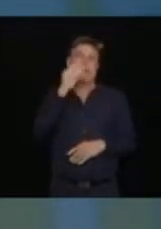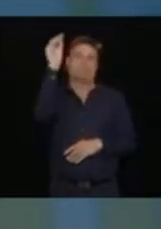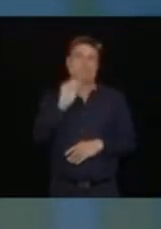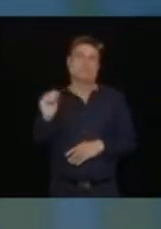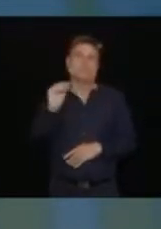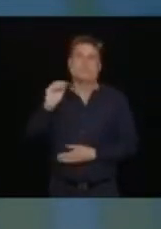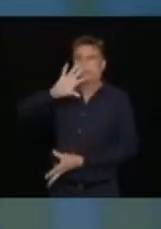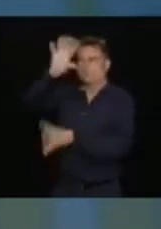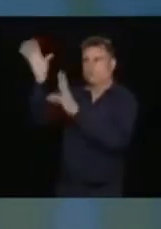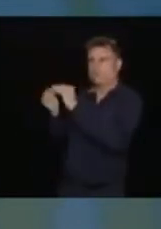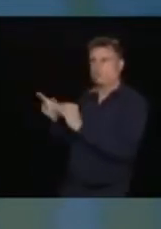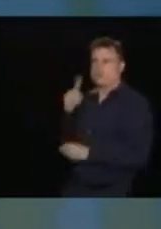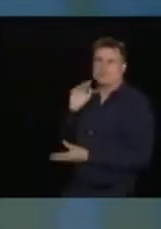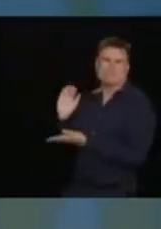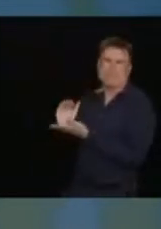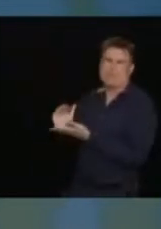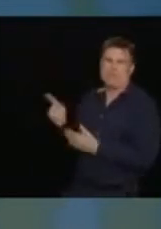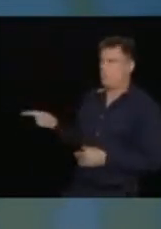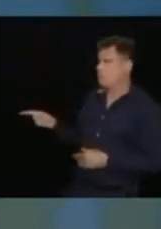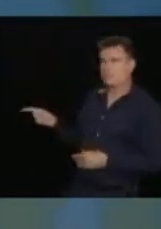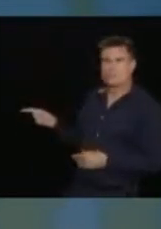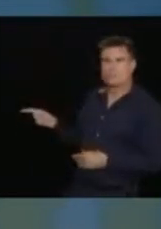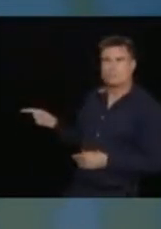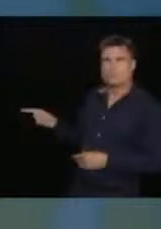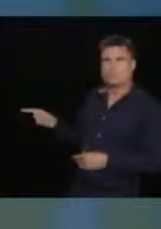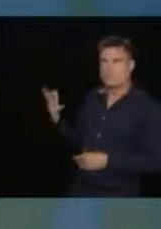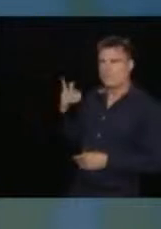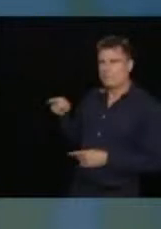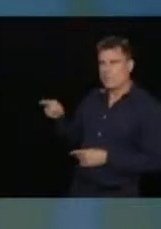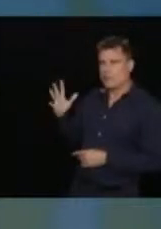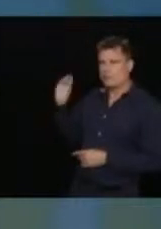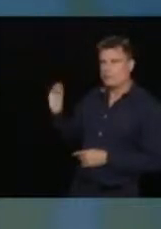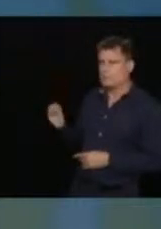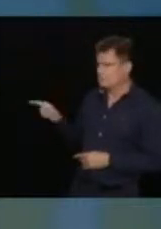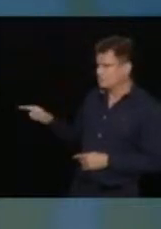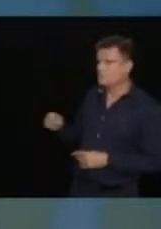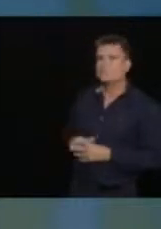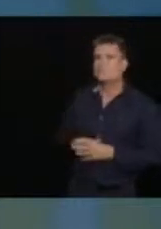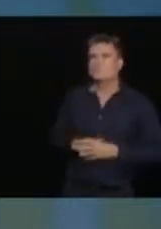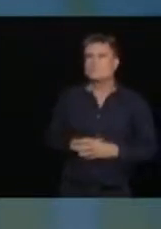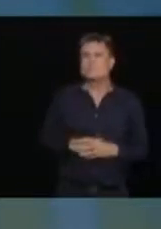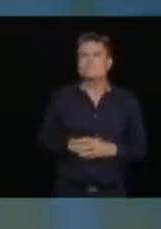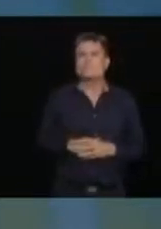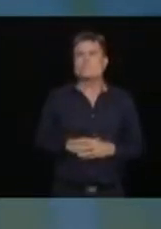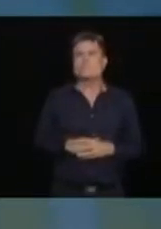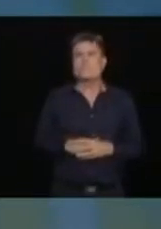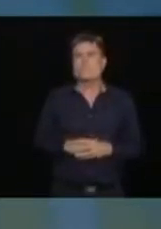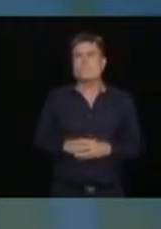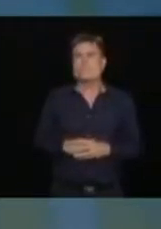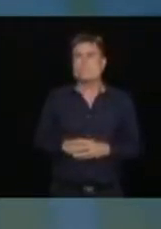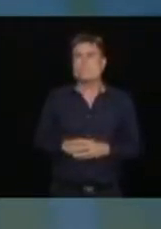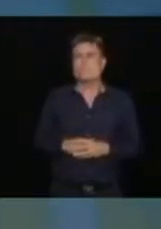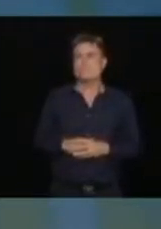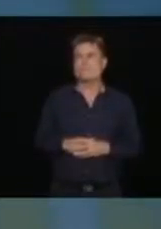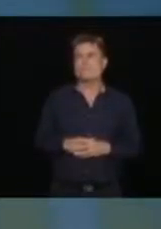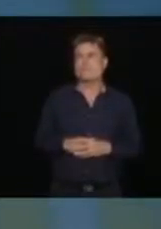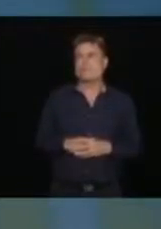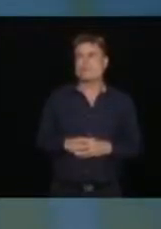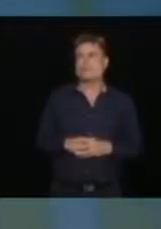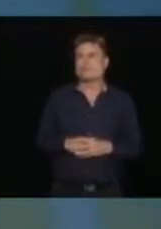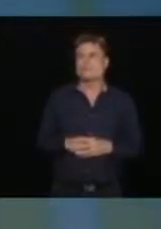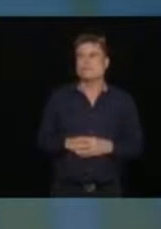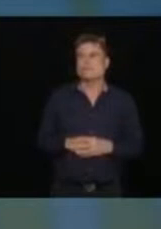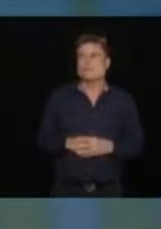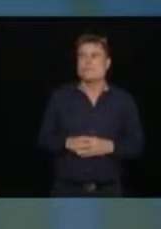那么其他因素低于1%，可以看出来死亡率很低。 I also want to bring us up to date 那么今天也可以给大